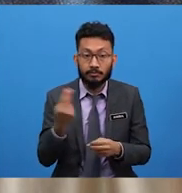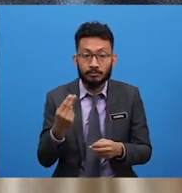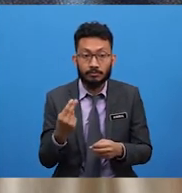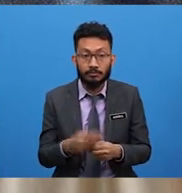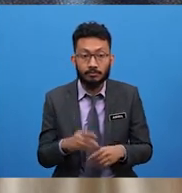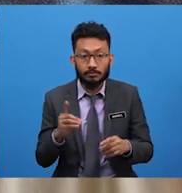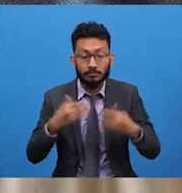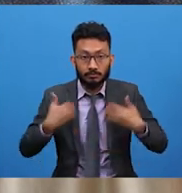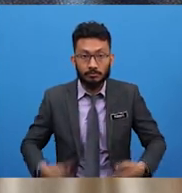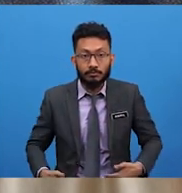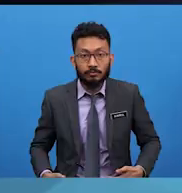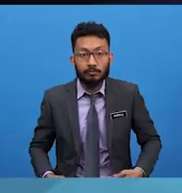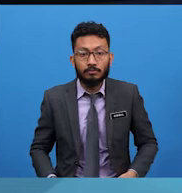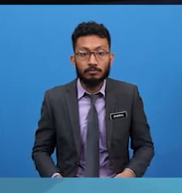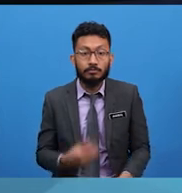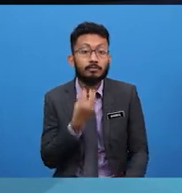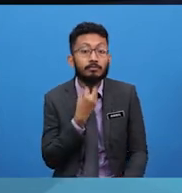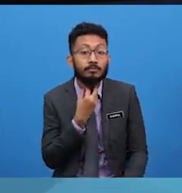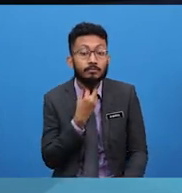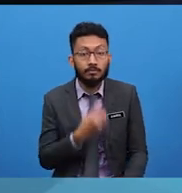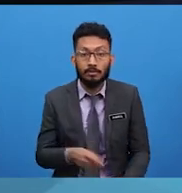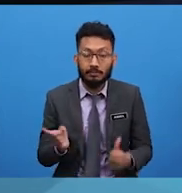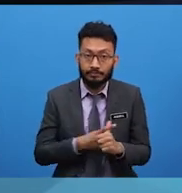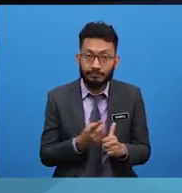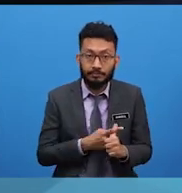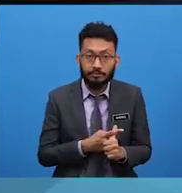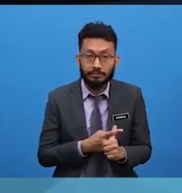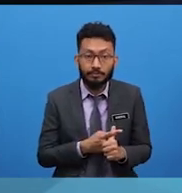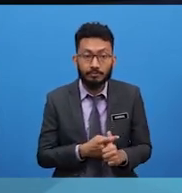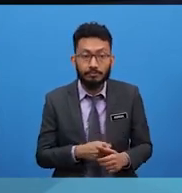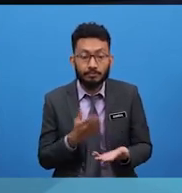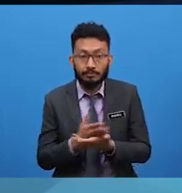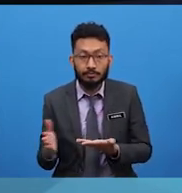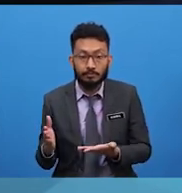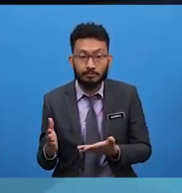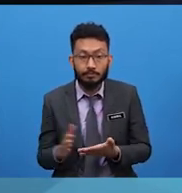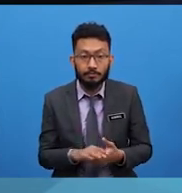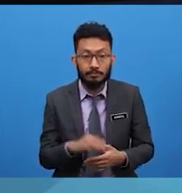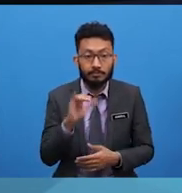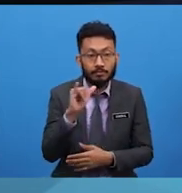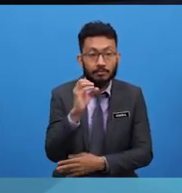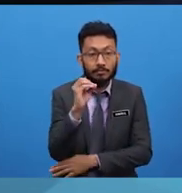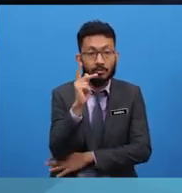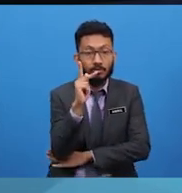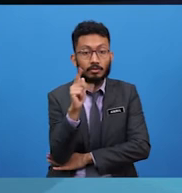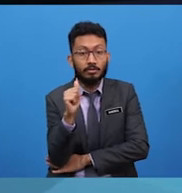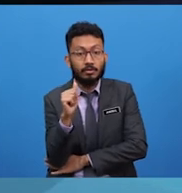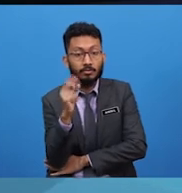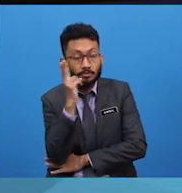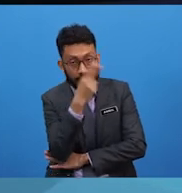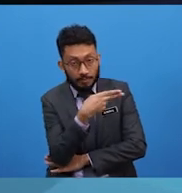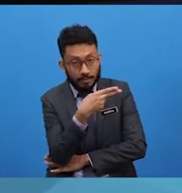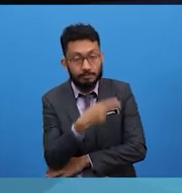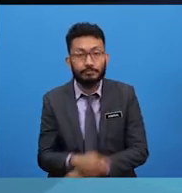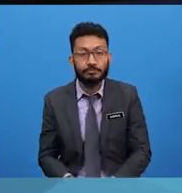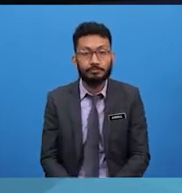gaun hamid, iaitu pertama, bahagian yoke hadapan. Kedua,